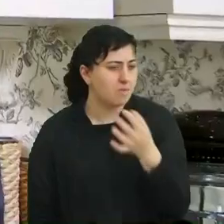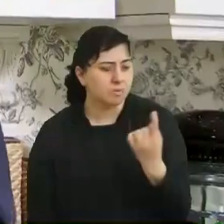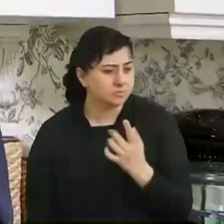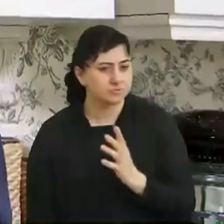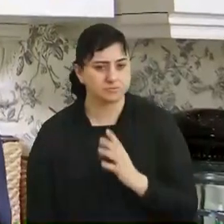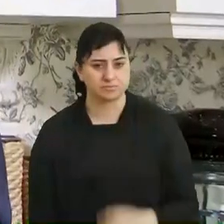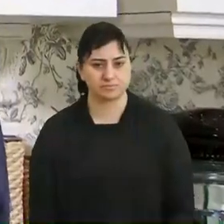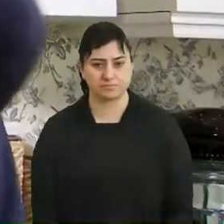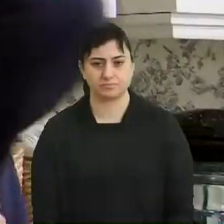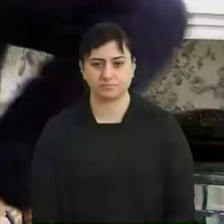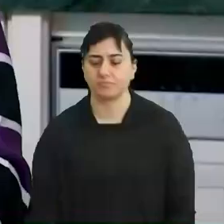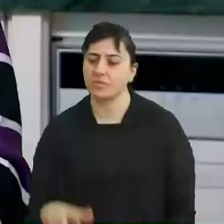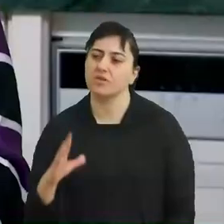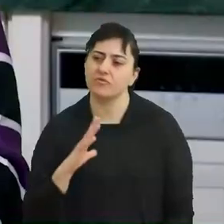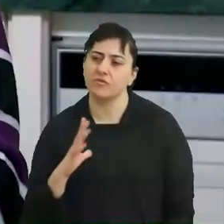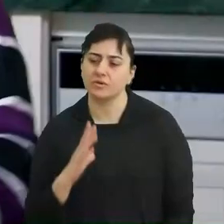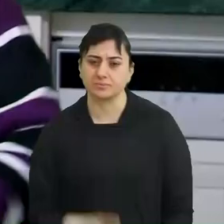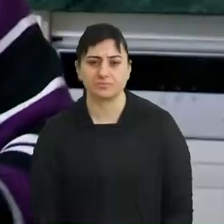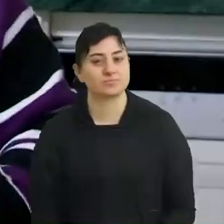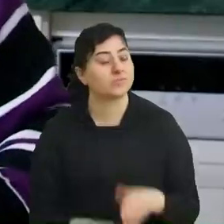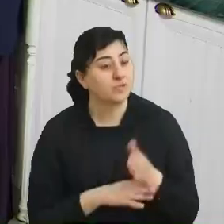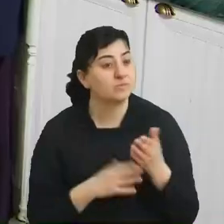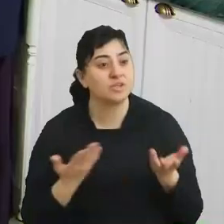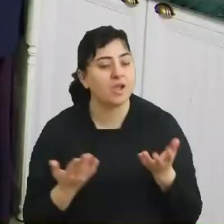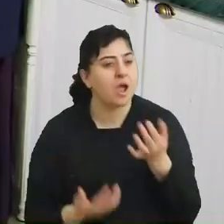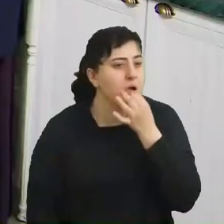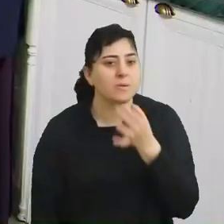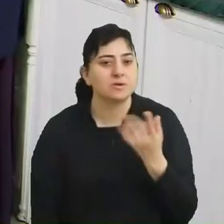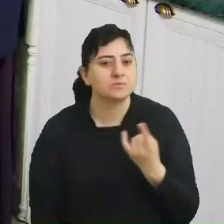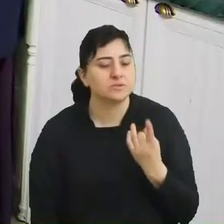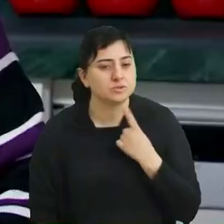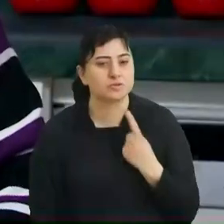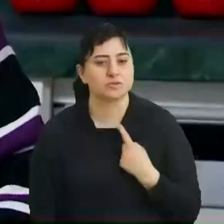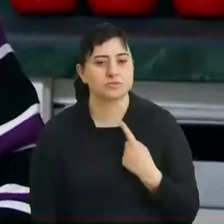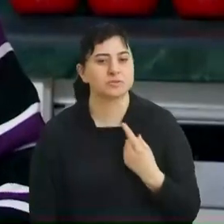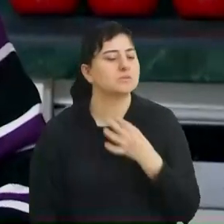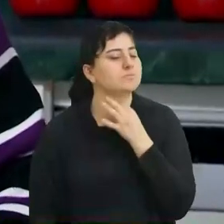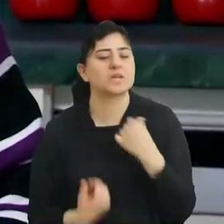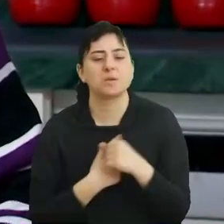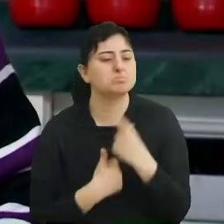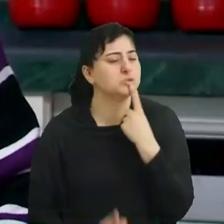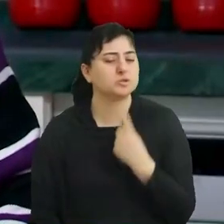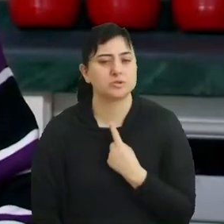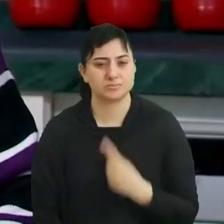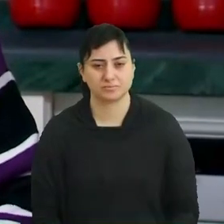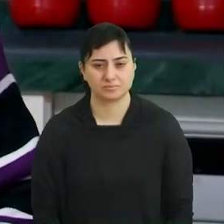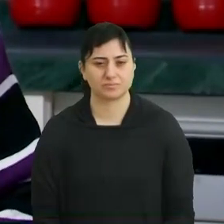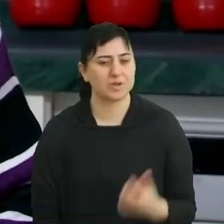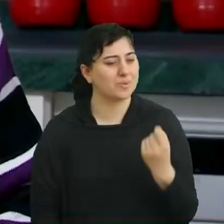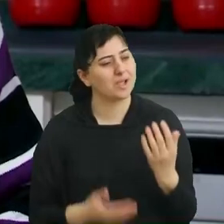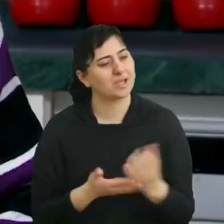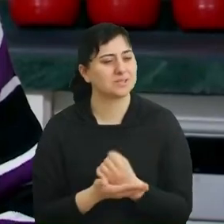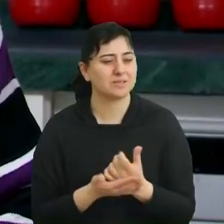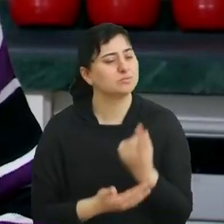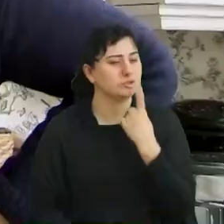mı ya? Var Şükrü. Ciddi söyleyeyim. He vallahi. Söyle karıcığım. Hadi karıcığım. Söyle. Söyle de biraz para